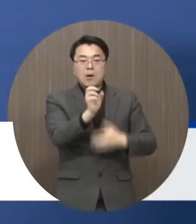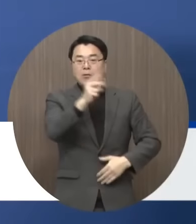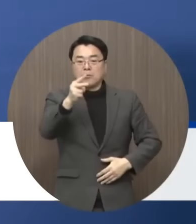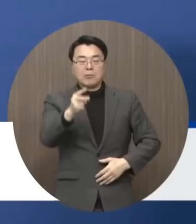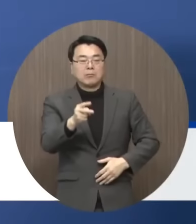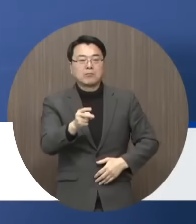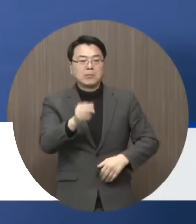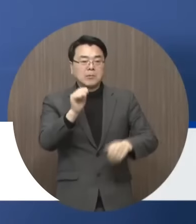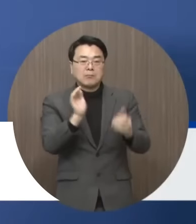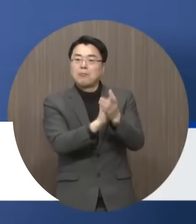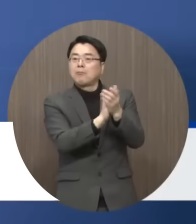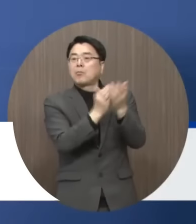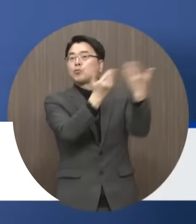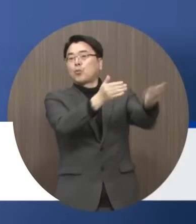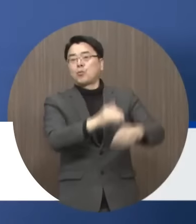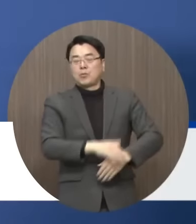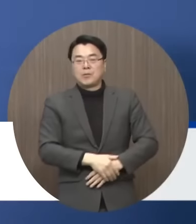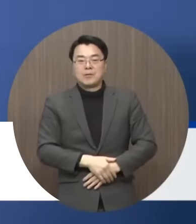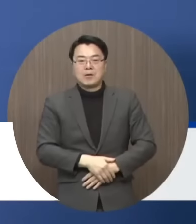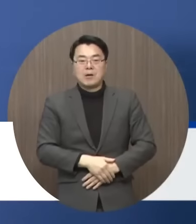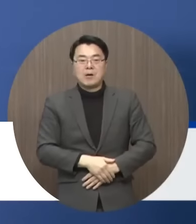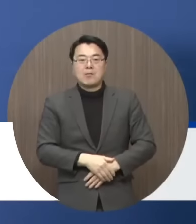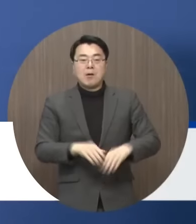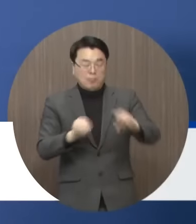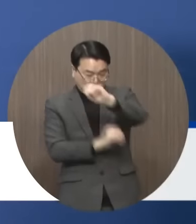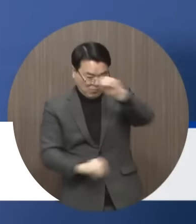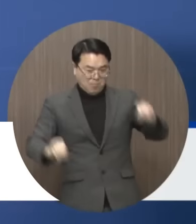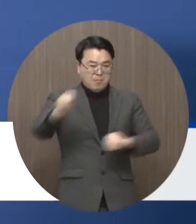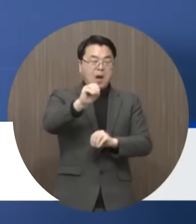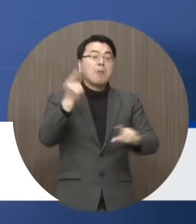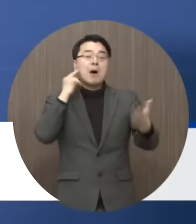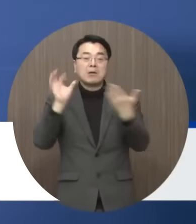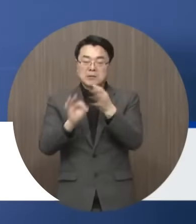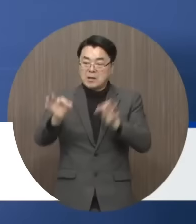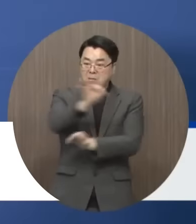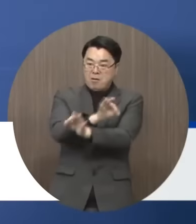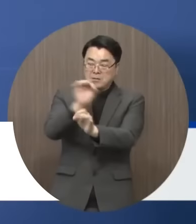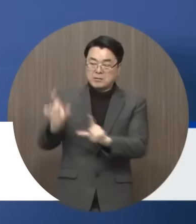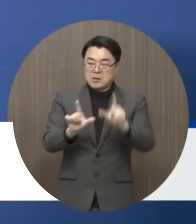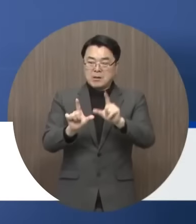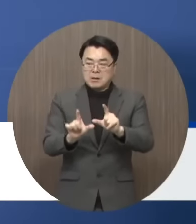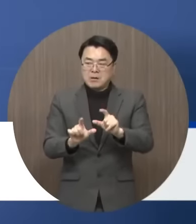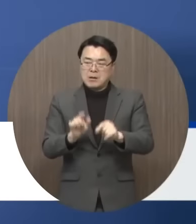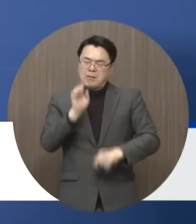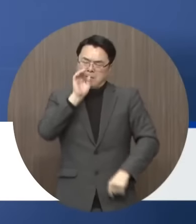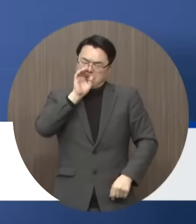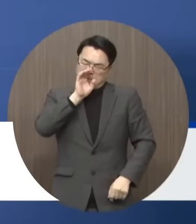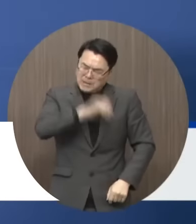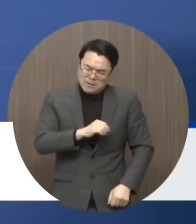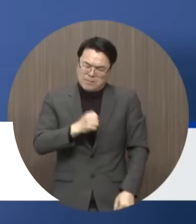주셔야 되겠죠. 거꾸로 경제 민생이 더 팍팍해지고